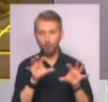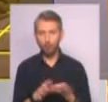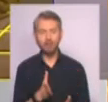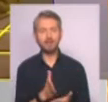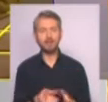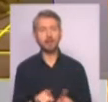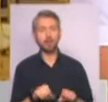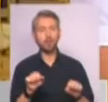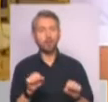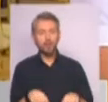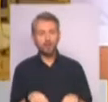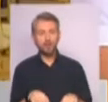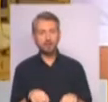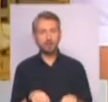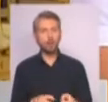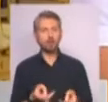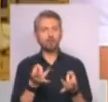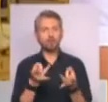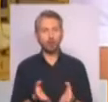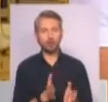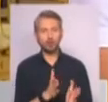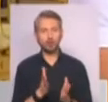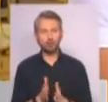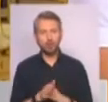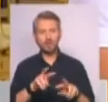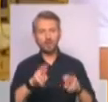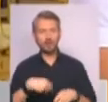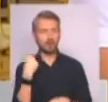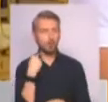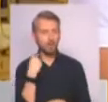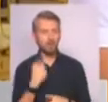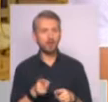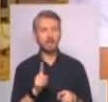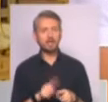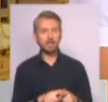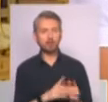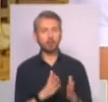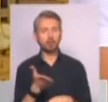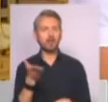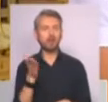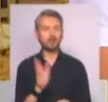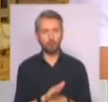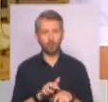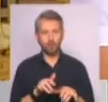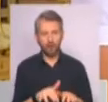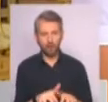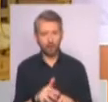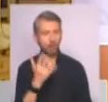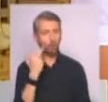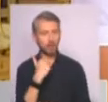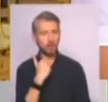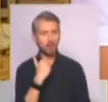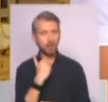можливість саме відповідного спрощеної процедури стягнення цих боргів. Це процедура наказного провадження, коли